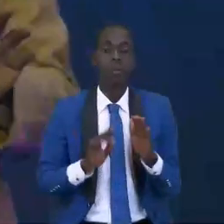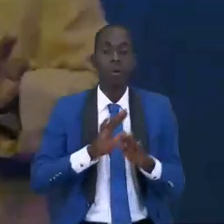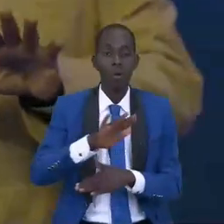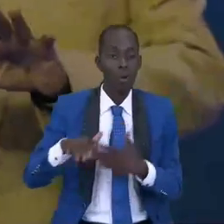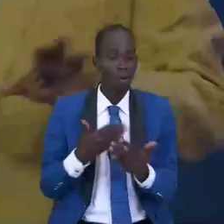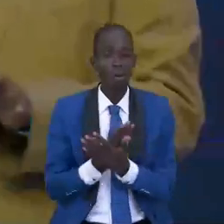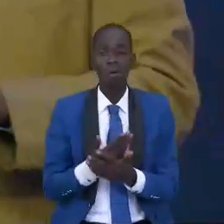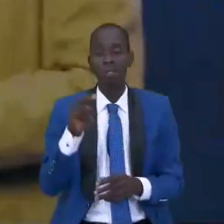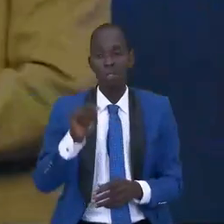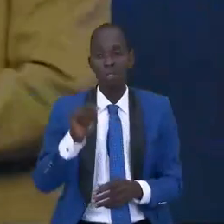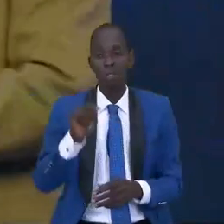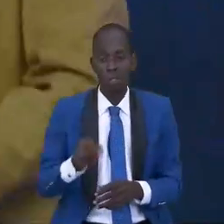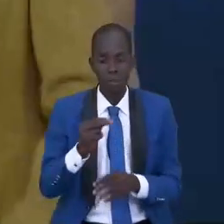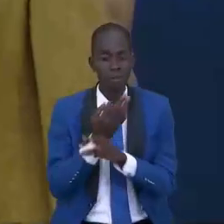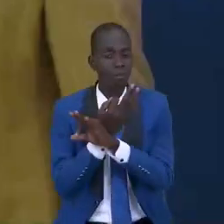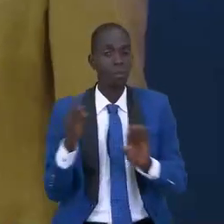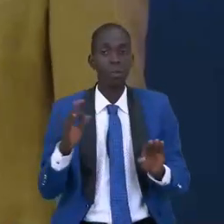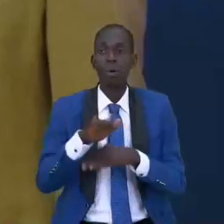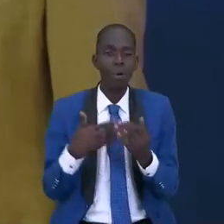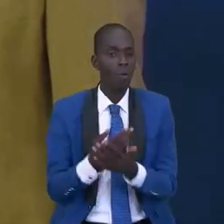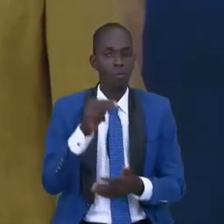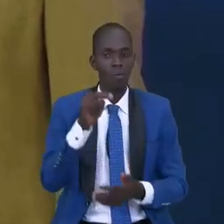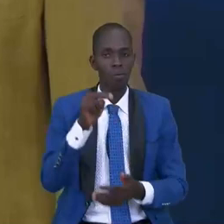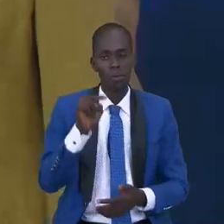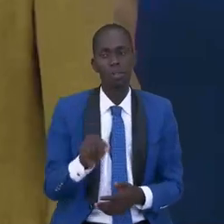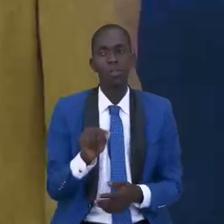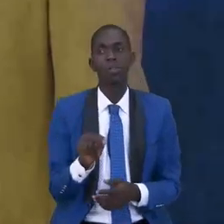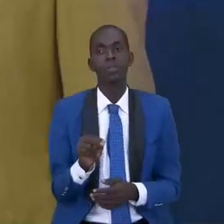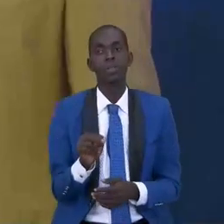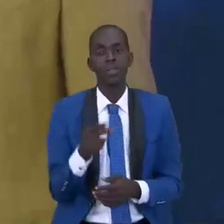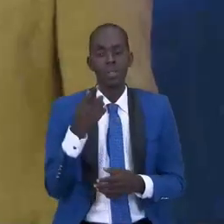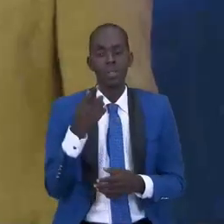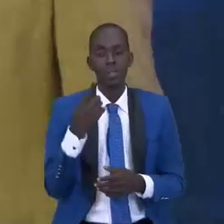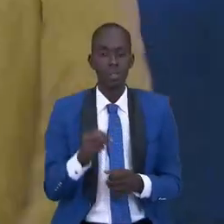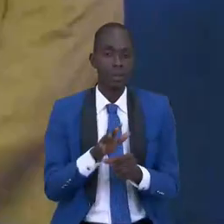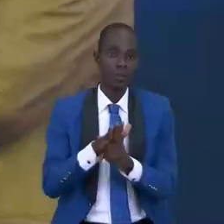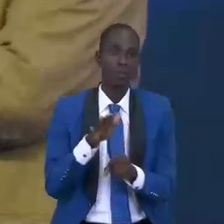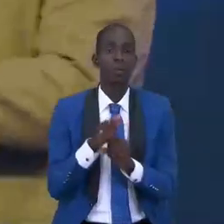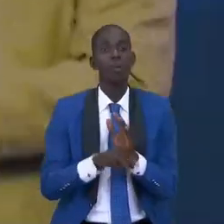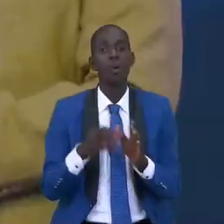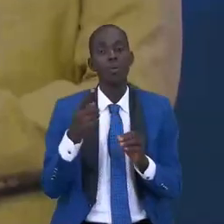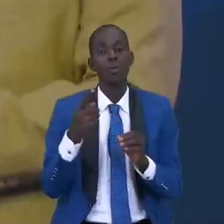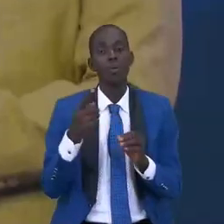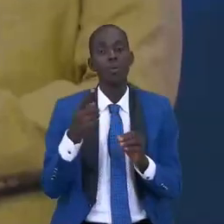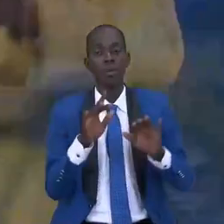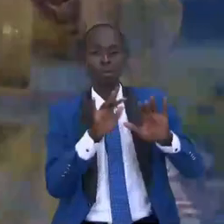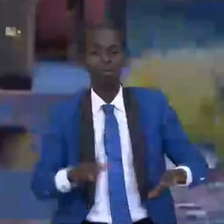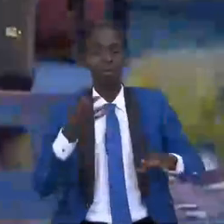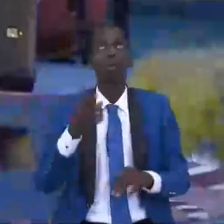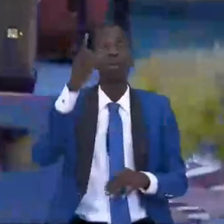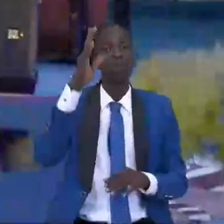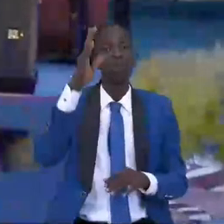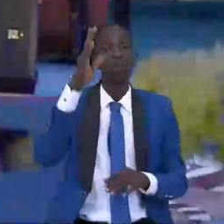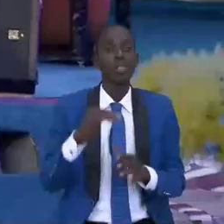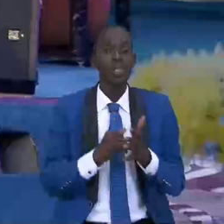pardon. Tous ont besoin de la liberté. Tous ont besoin de l'accomplissement de